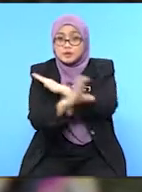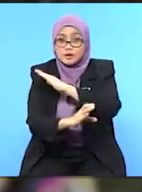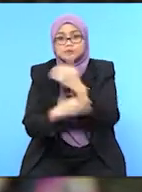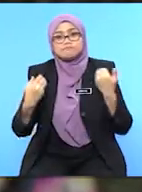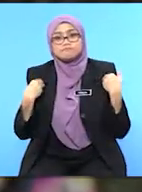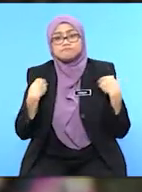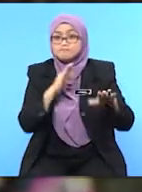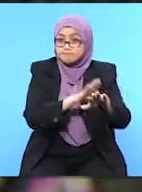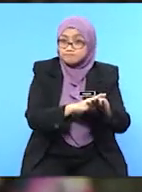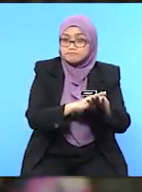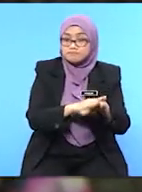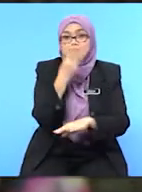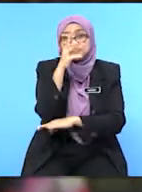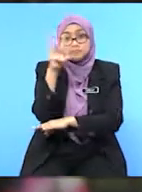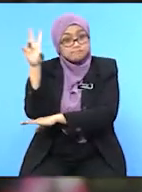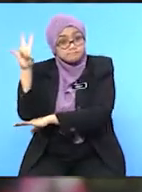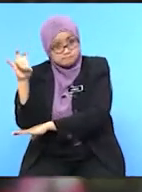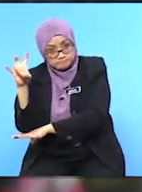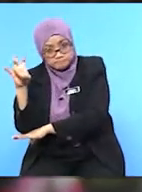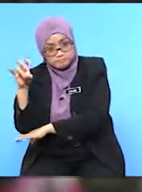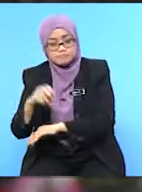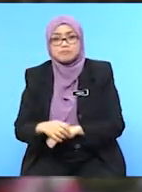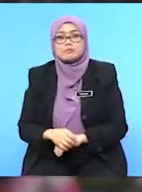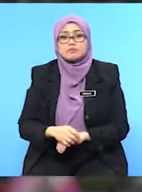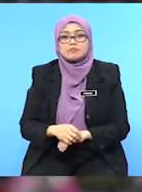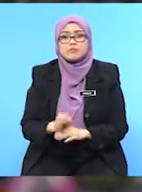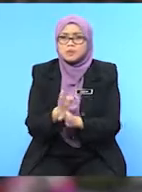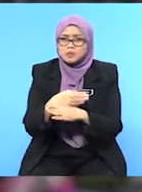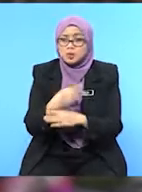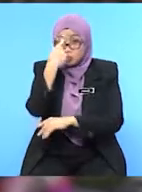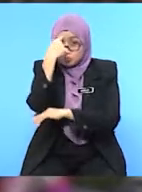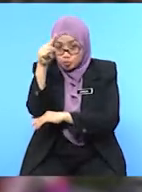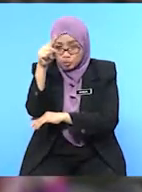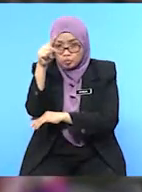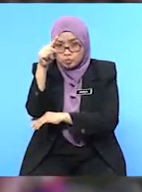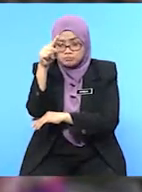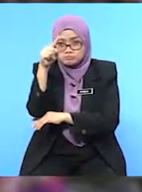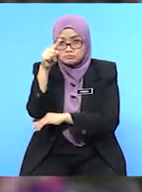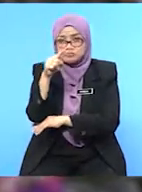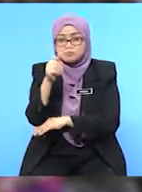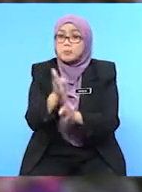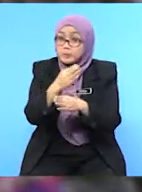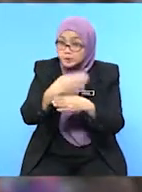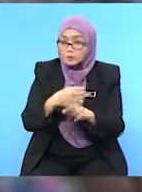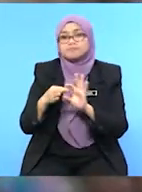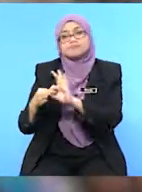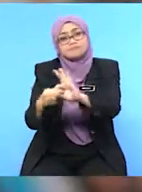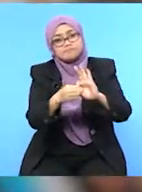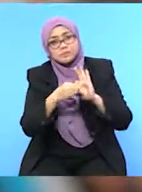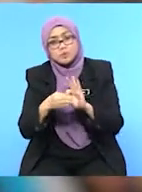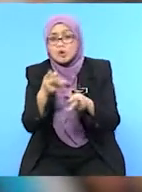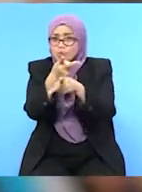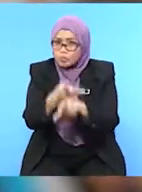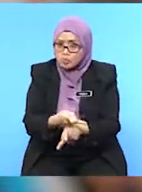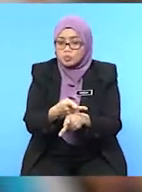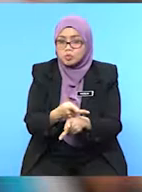1og s670g rukun negara ini dibentuk dengan tujuan utama yaitu membentuk pepaduan yang